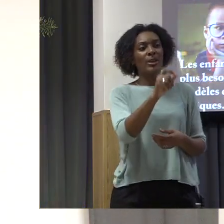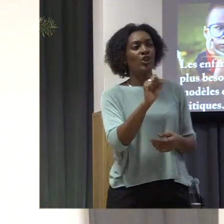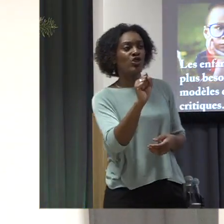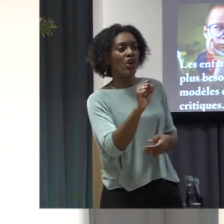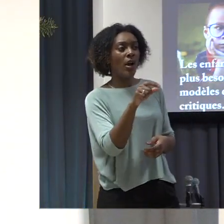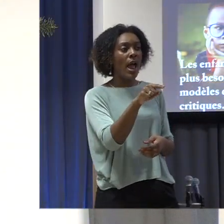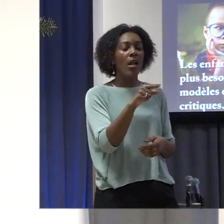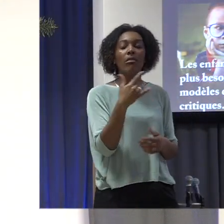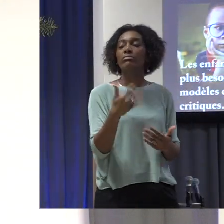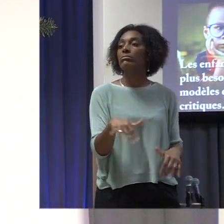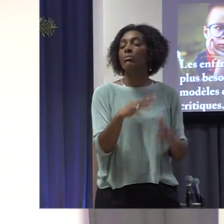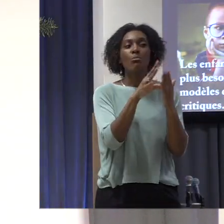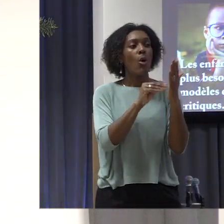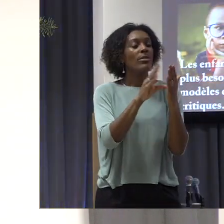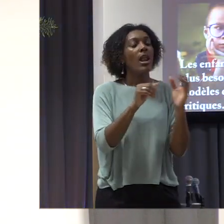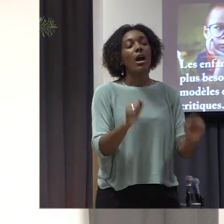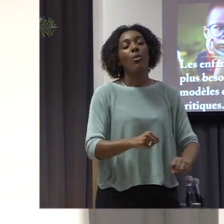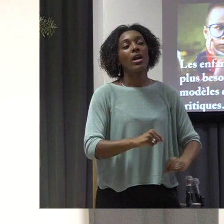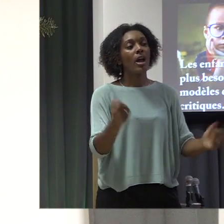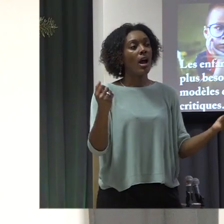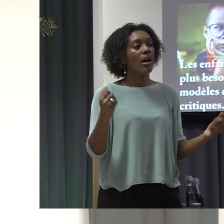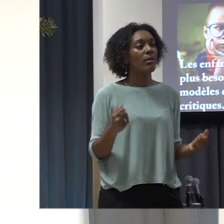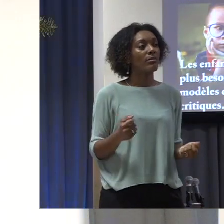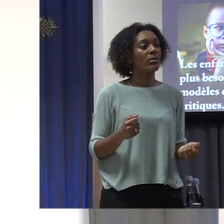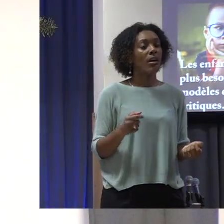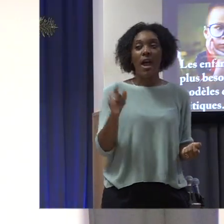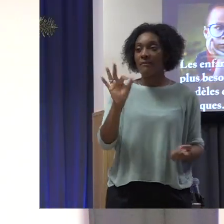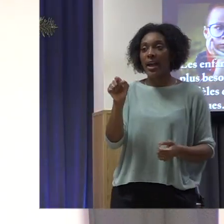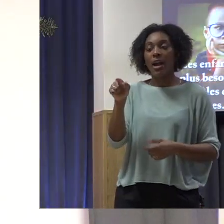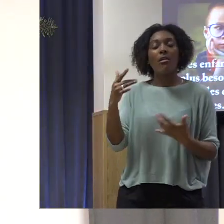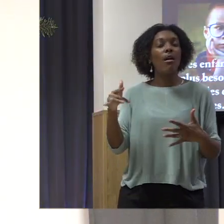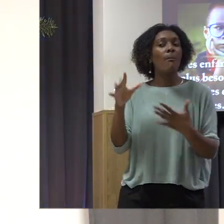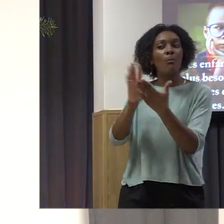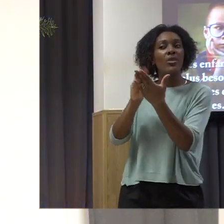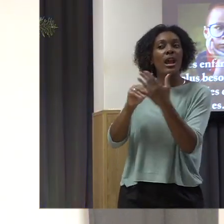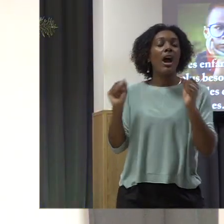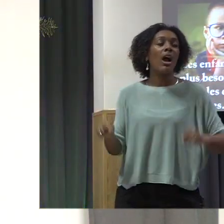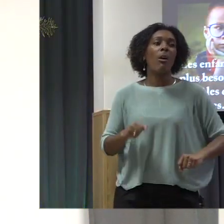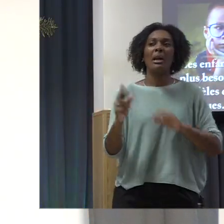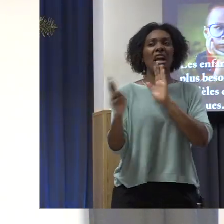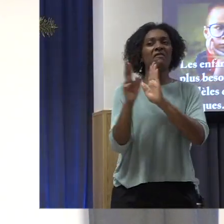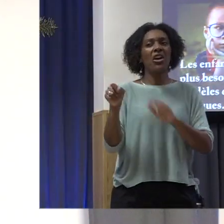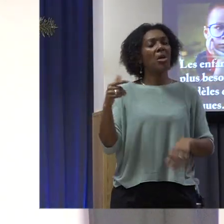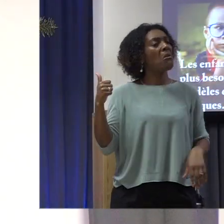modèle, que telle ou telle sœur est une référence pour tous.